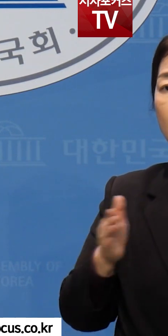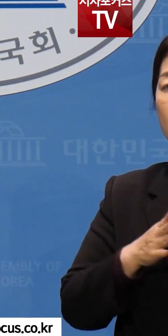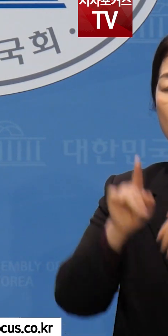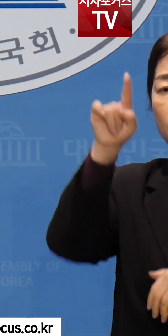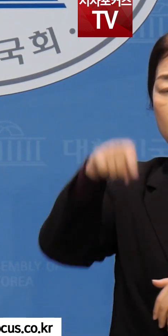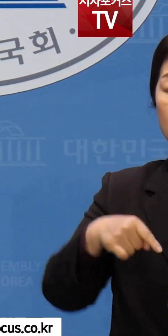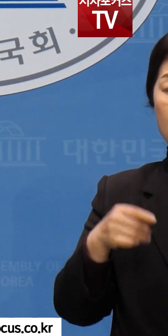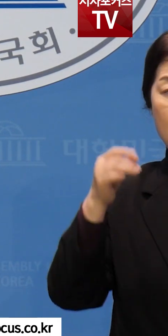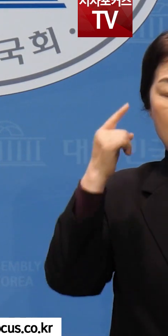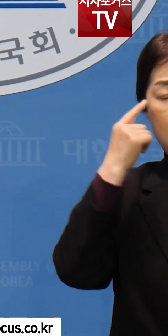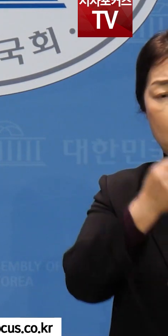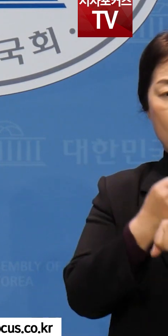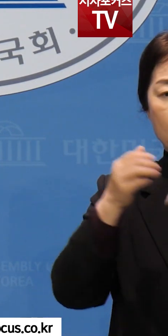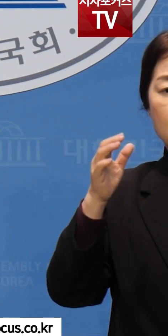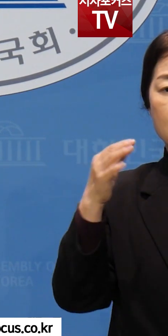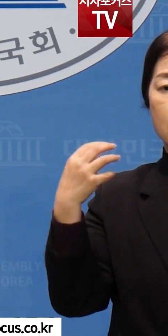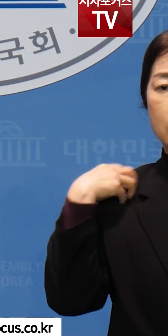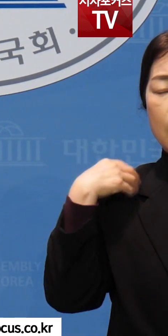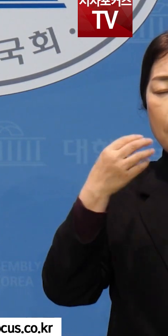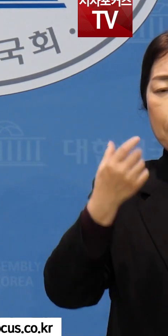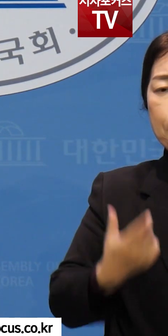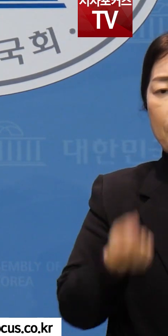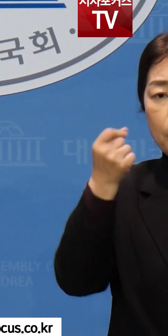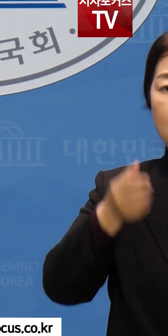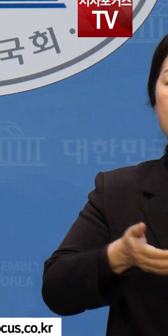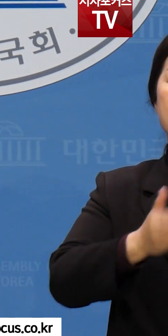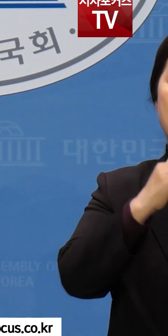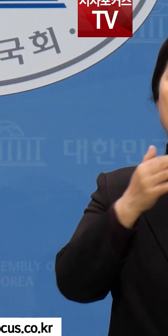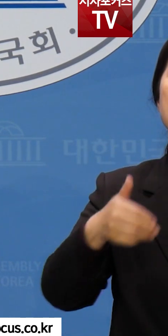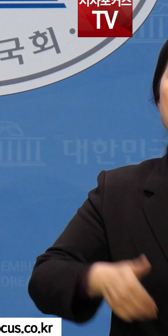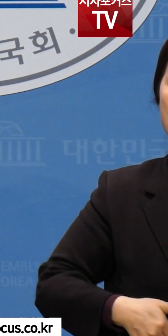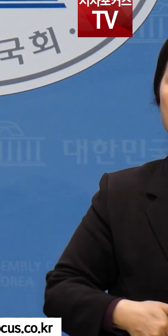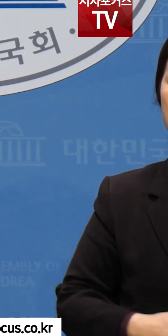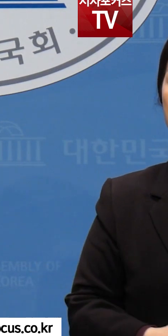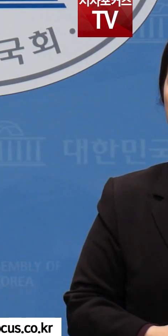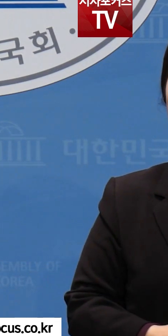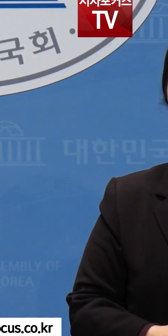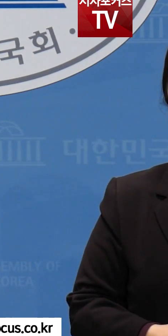우주항공청의 조속한 설립이 더욱 절실한 실정입니다.